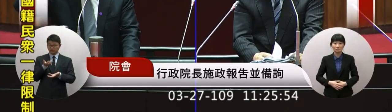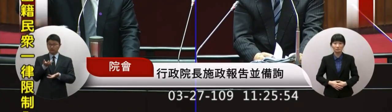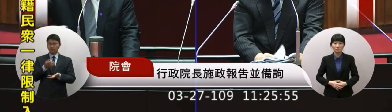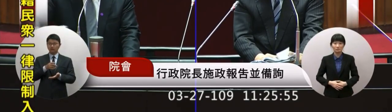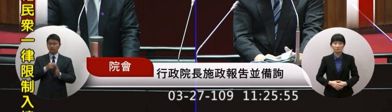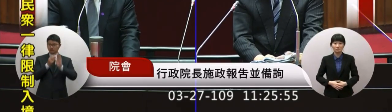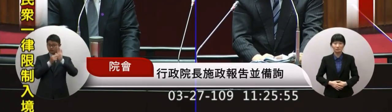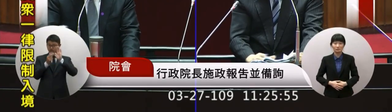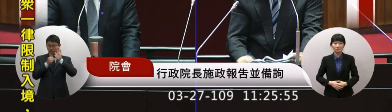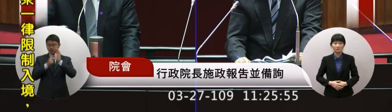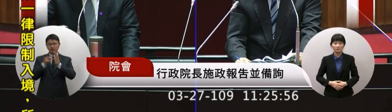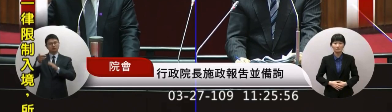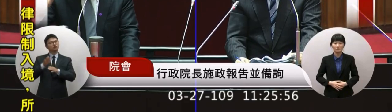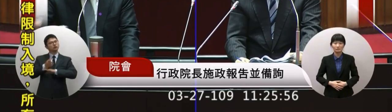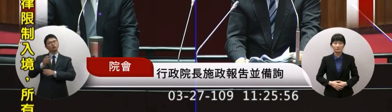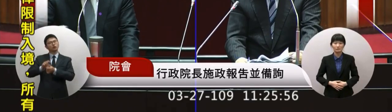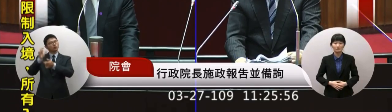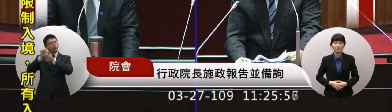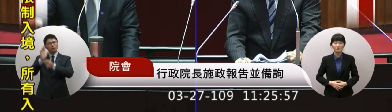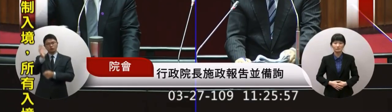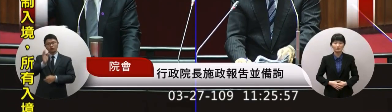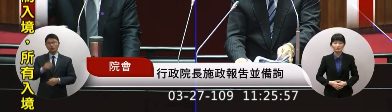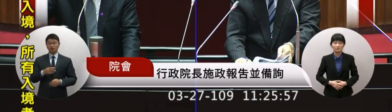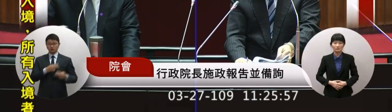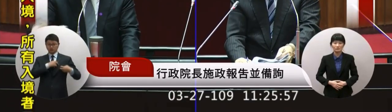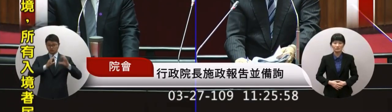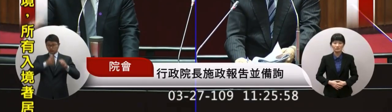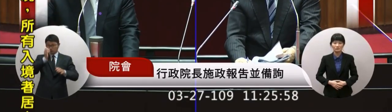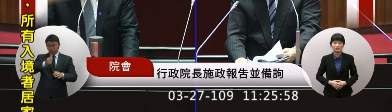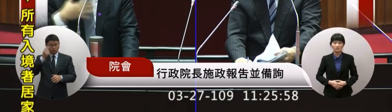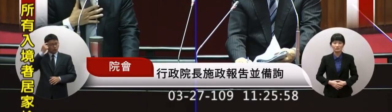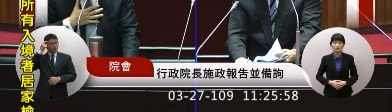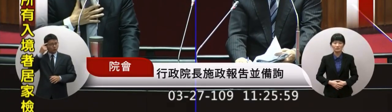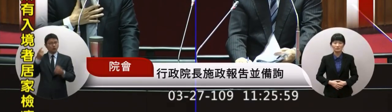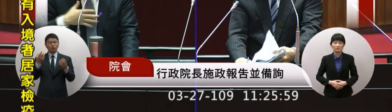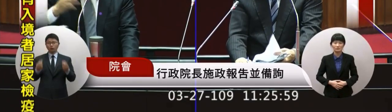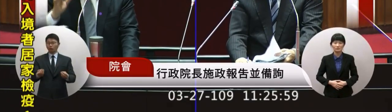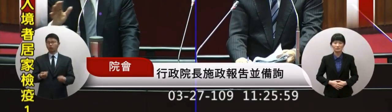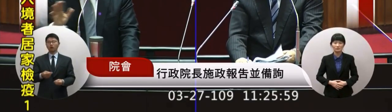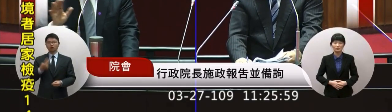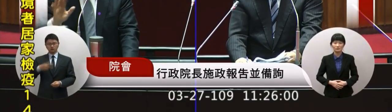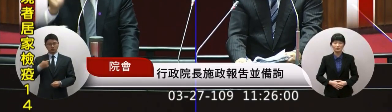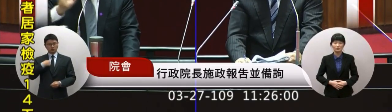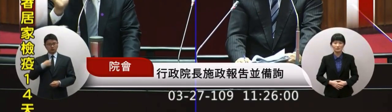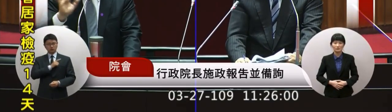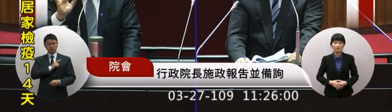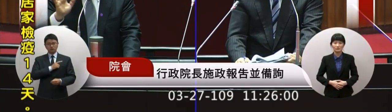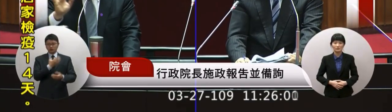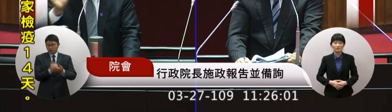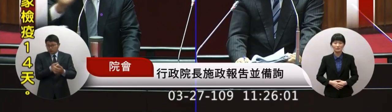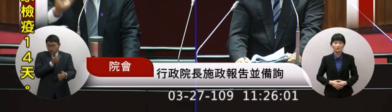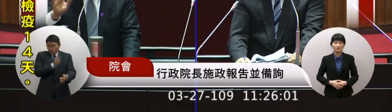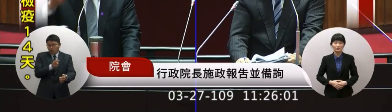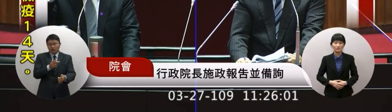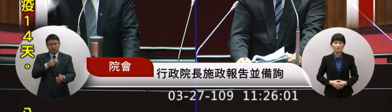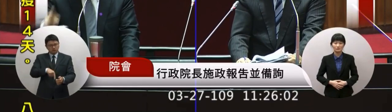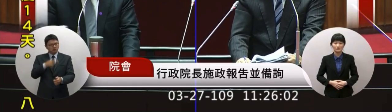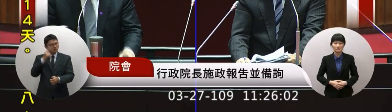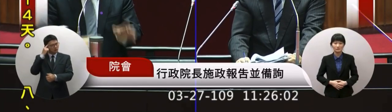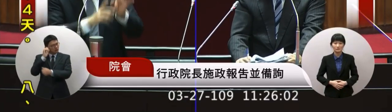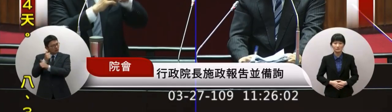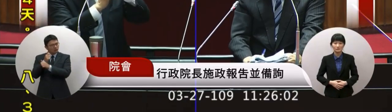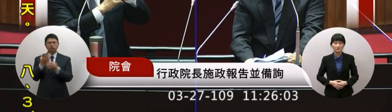法过度解读了。这个蔡总统也没有这样的做法，我也不是用流派来考量，不是。